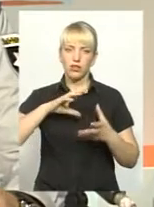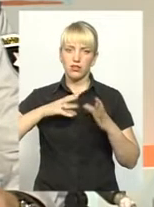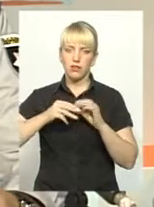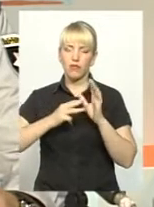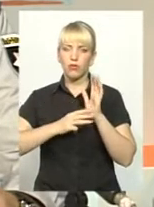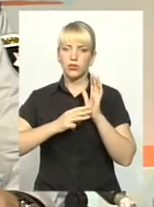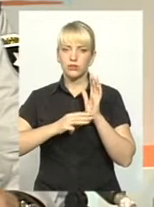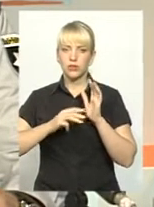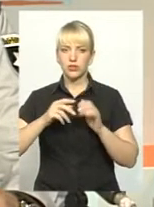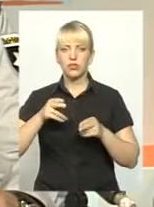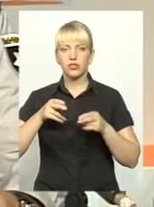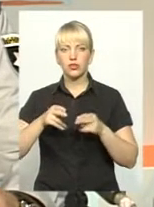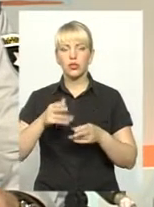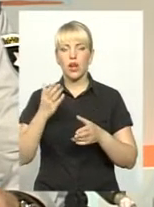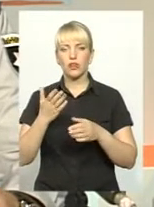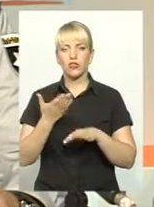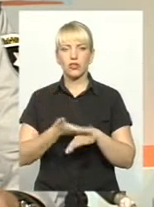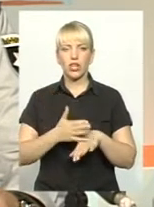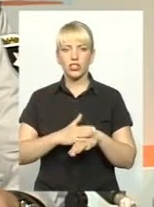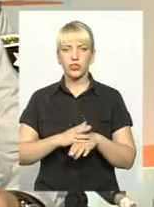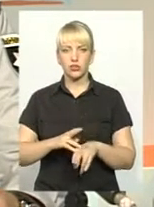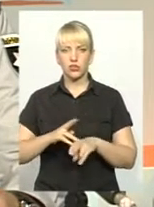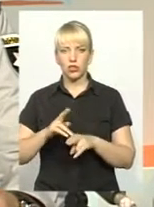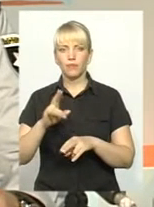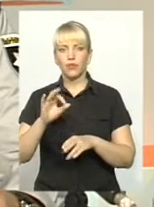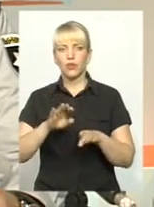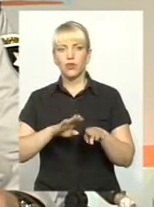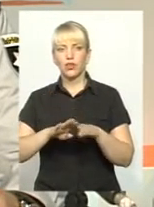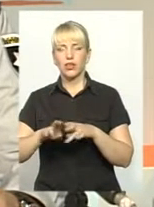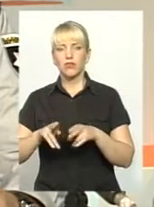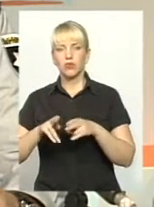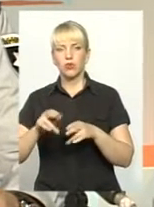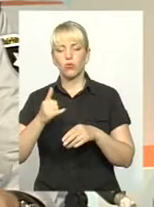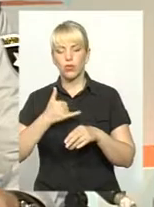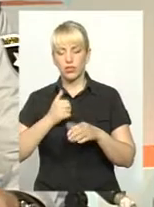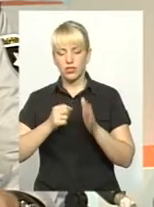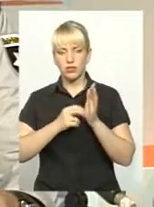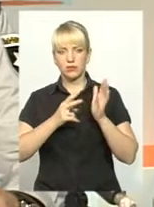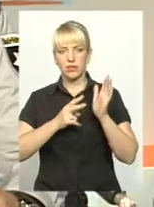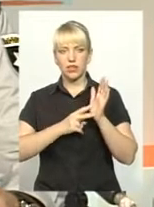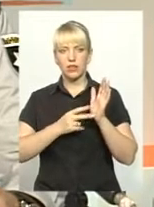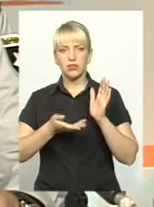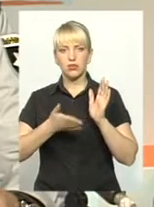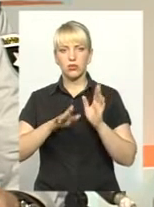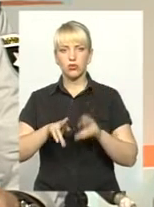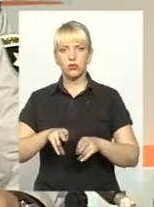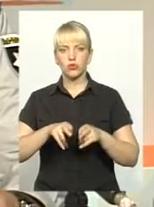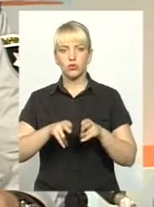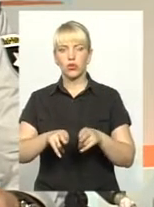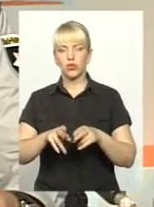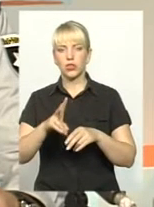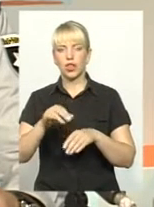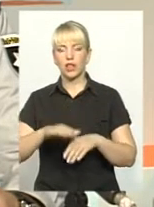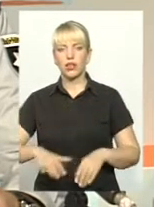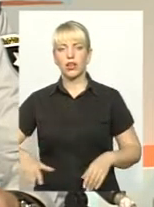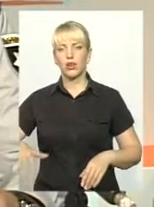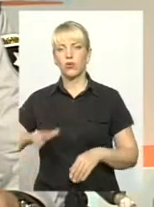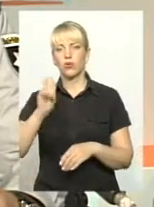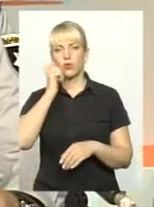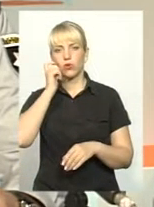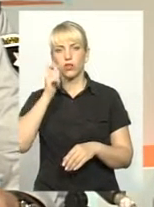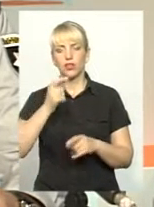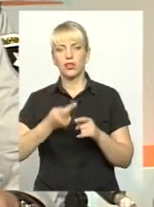тяжких та особливо тяжких злочинів, то рівень злочинності в нас складає 17 злочинів, на території України цей показник